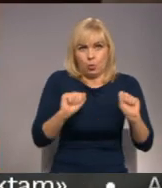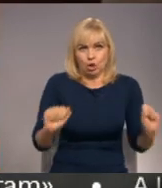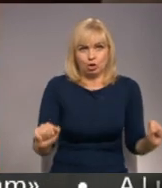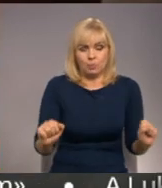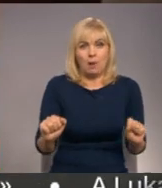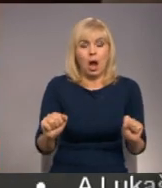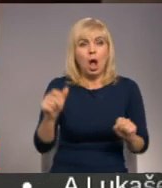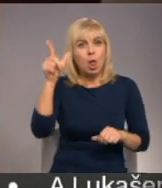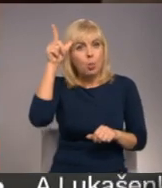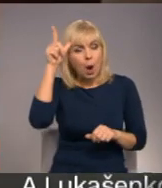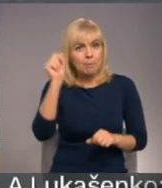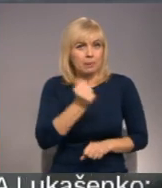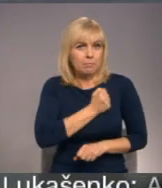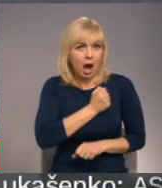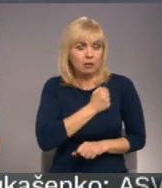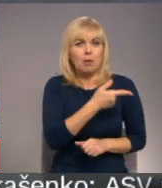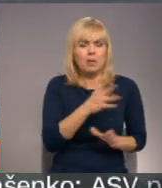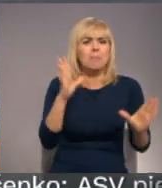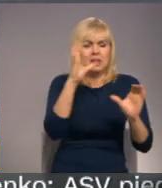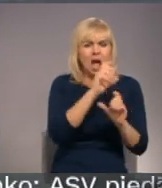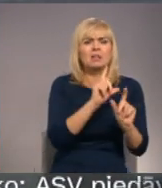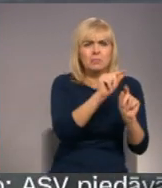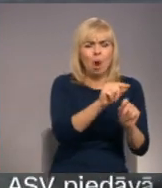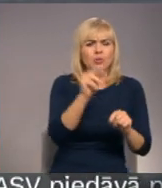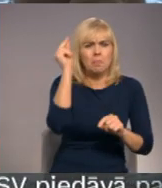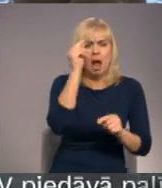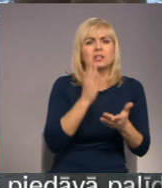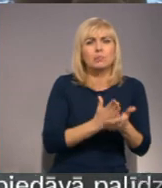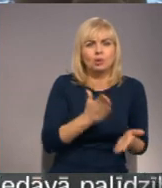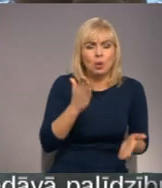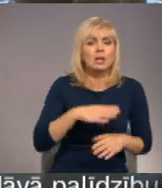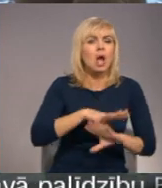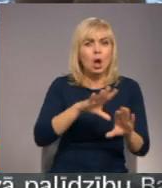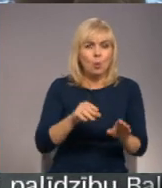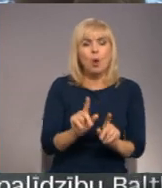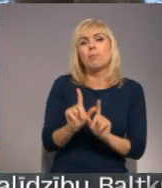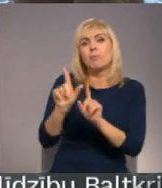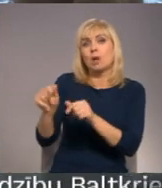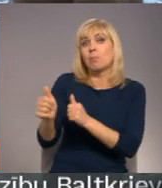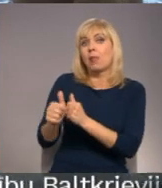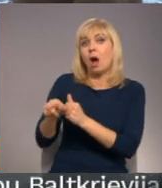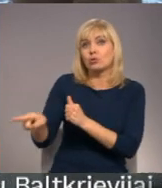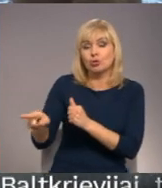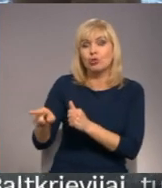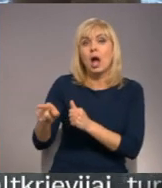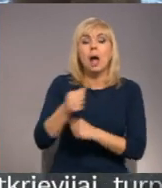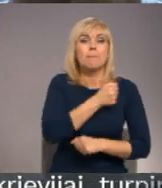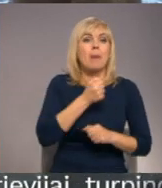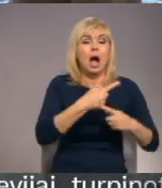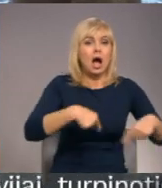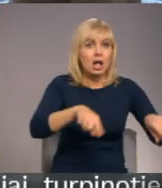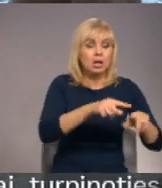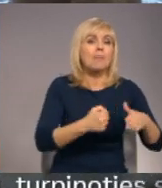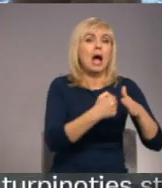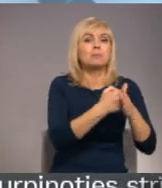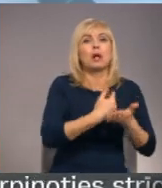Lopi baidās, naktī jau viņa brauc un mācības notiek viņiem. Kopā dodamies arī uz blakus esošo poligonu, kur atbalsta